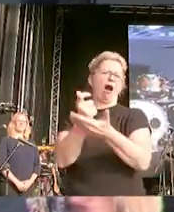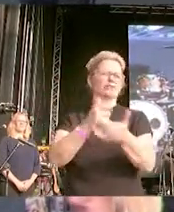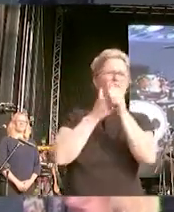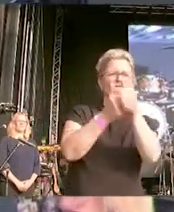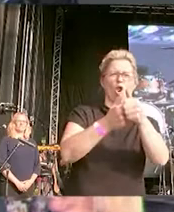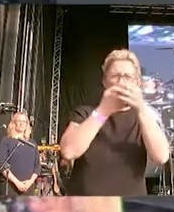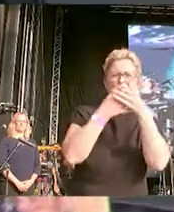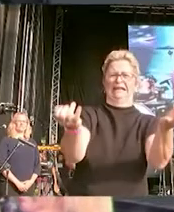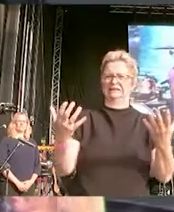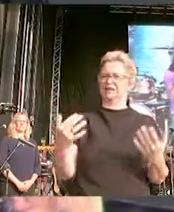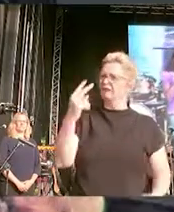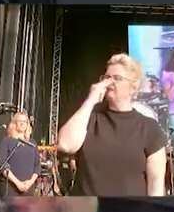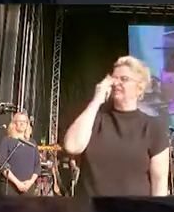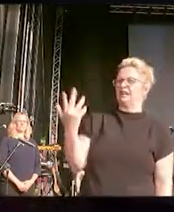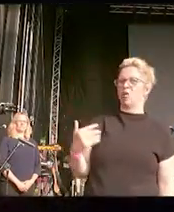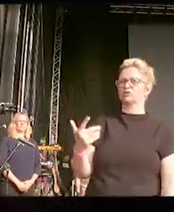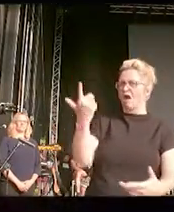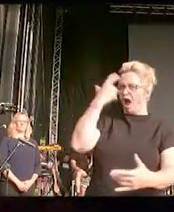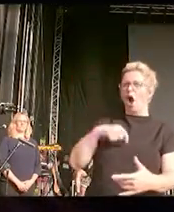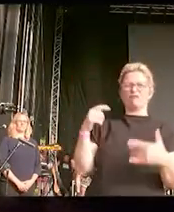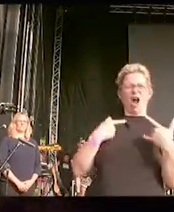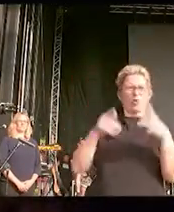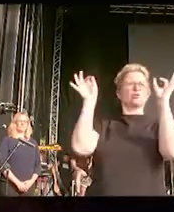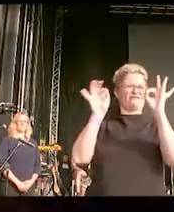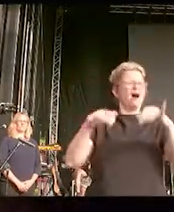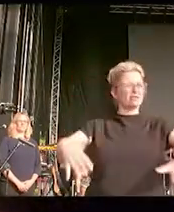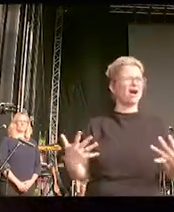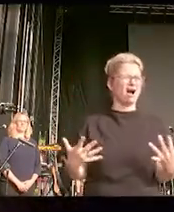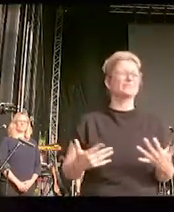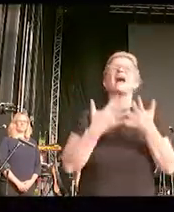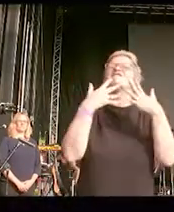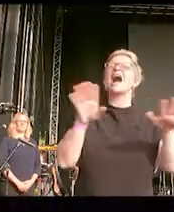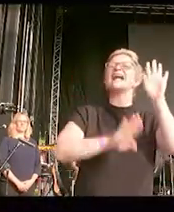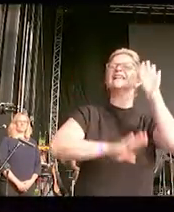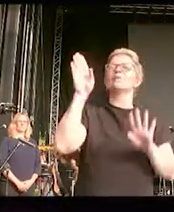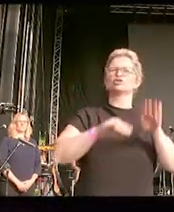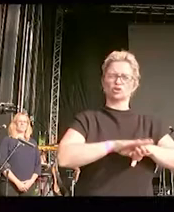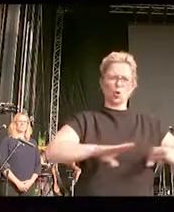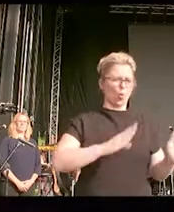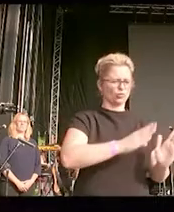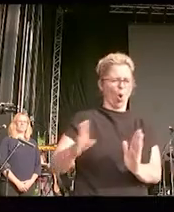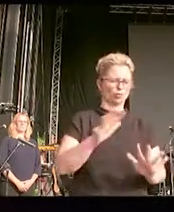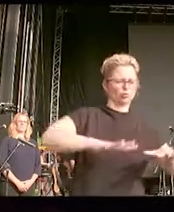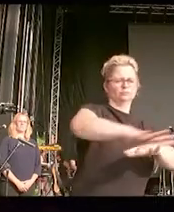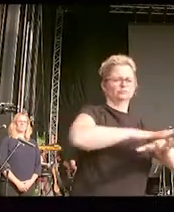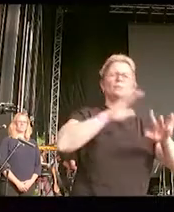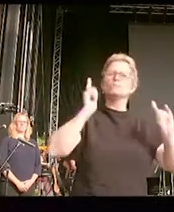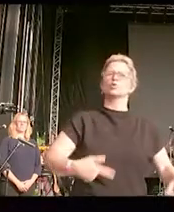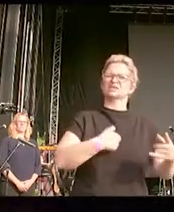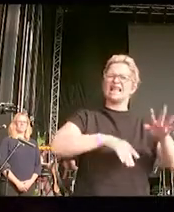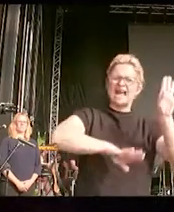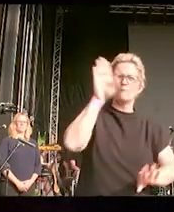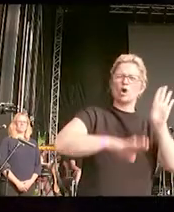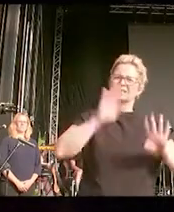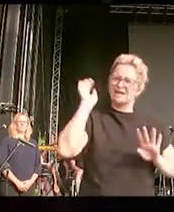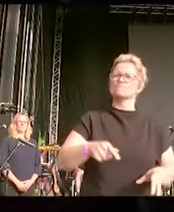wird? Wir sind daher alle gefordert, um unsere freiheitlich-demokratische Grundordnung zu verteidigen. Heute zeigen